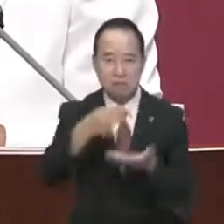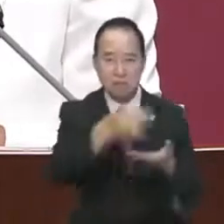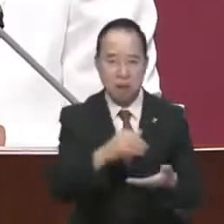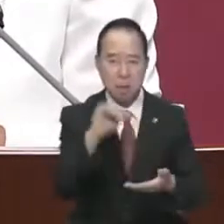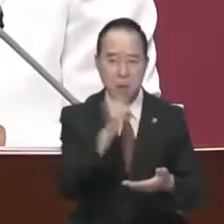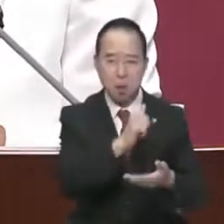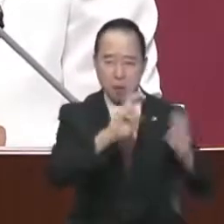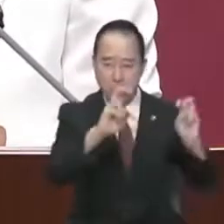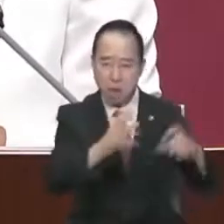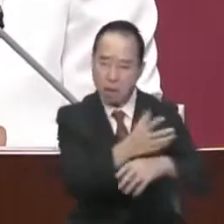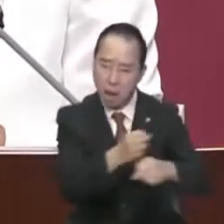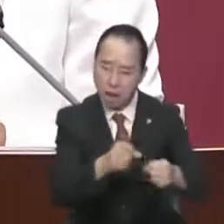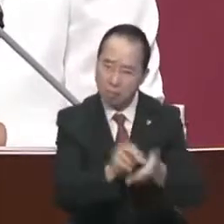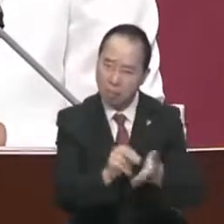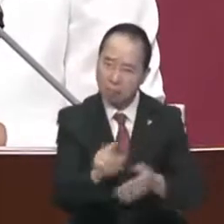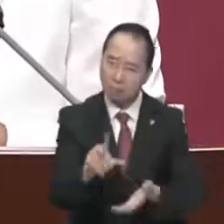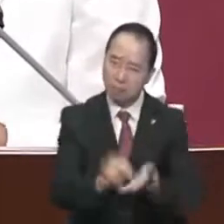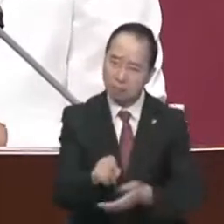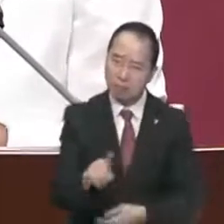문제가 아닐까요?